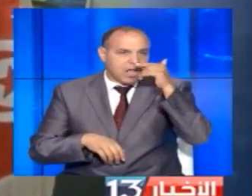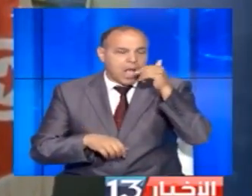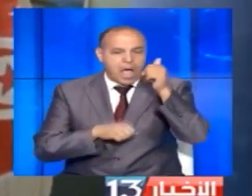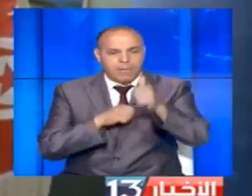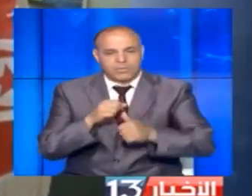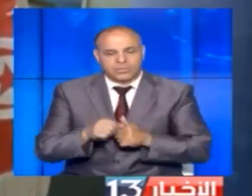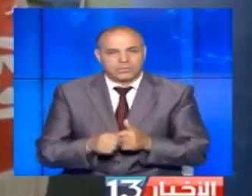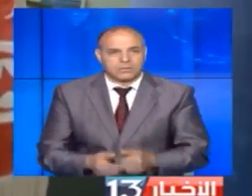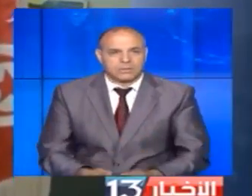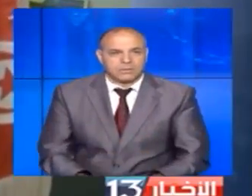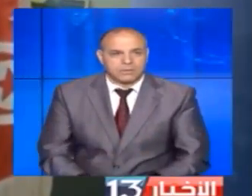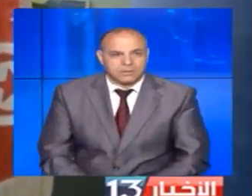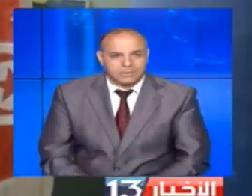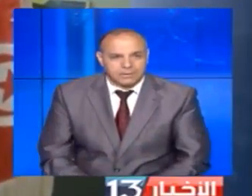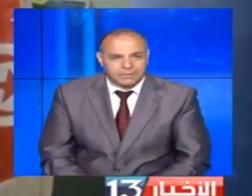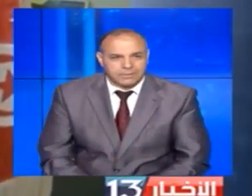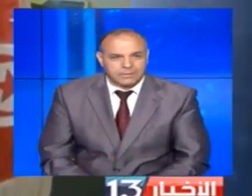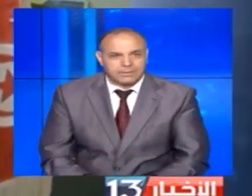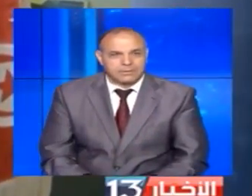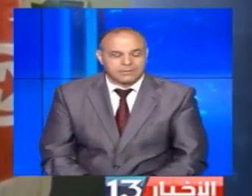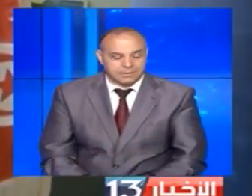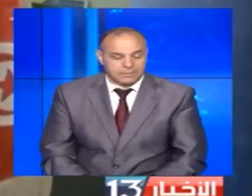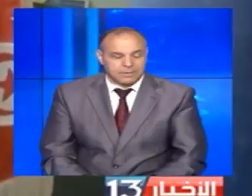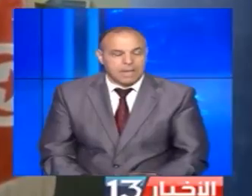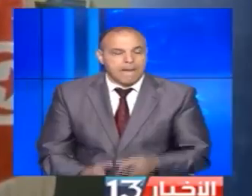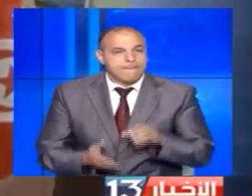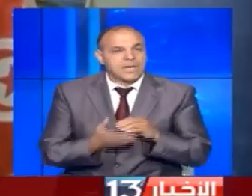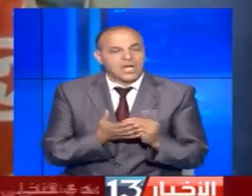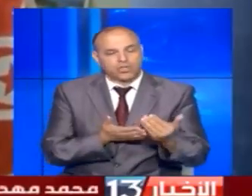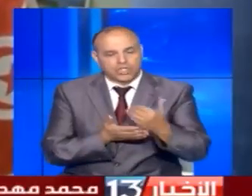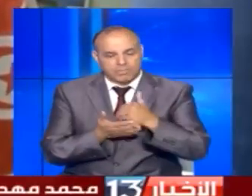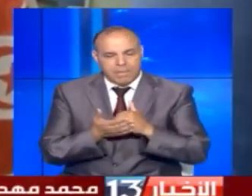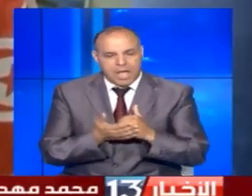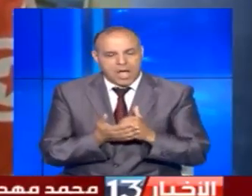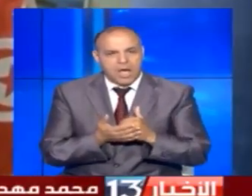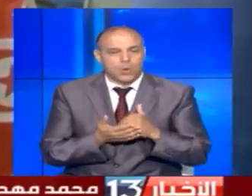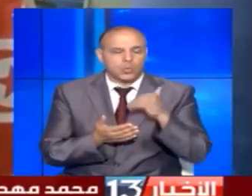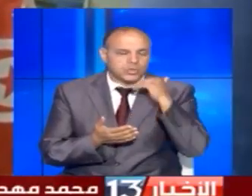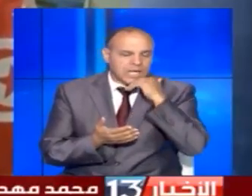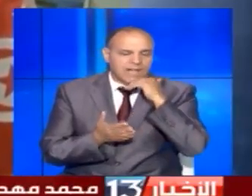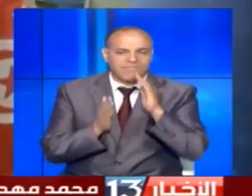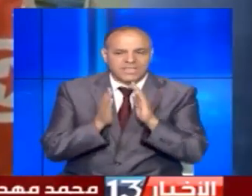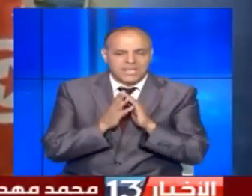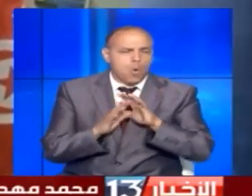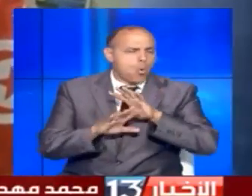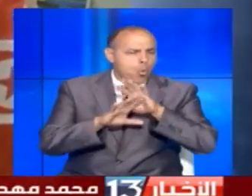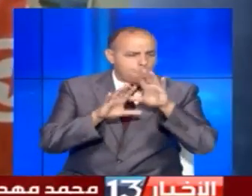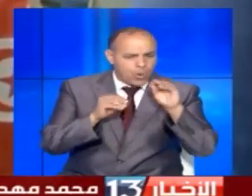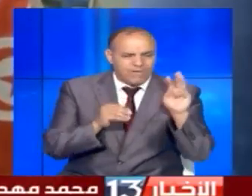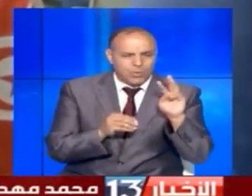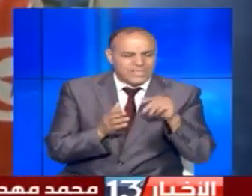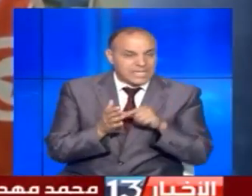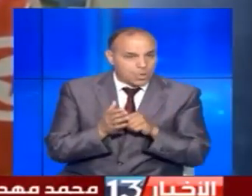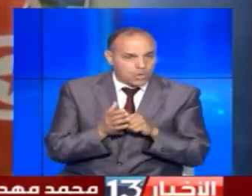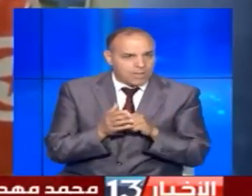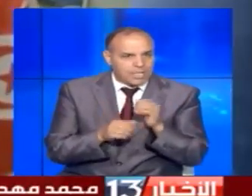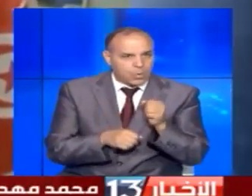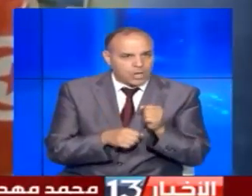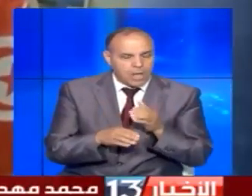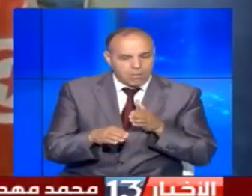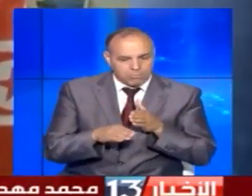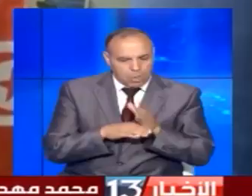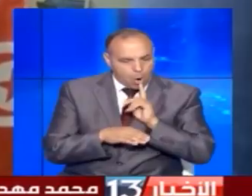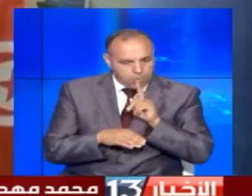العام المقبل. بعد إنجاز مركز جمع تجميع ونقل النفايات المنزلية والمشابهة بالوسلاتية وعند